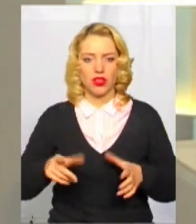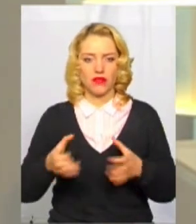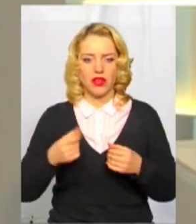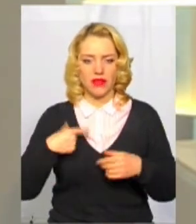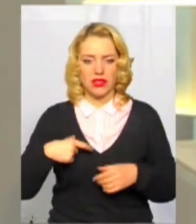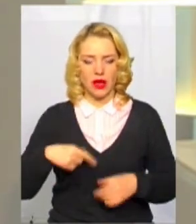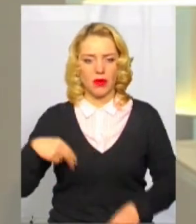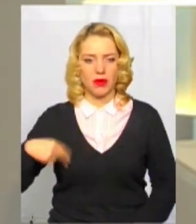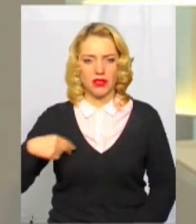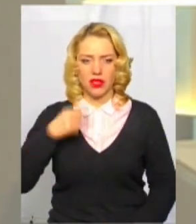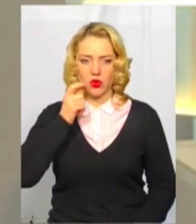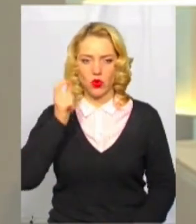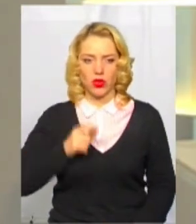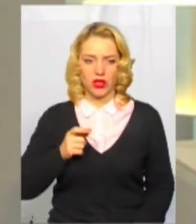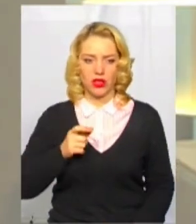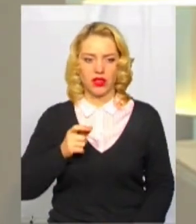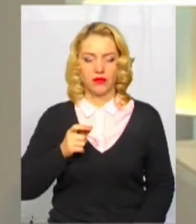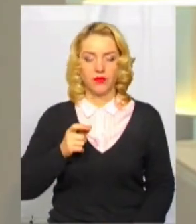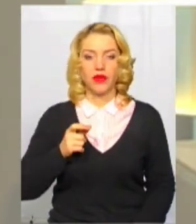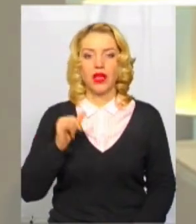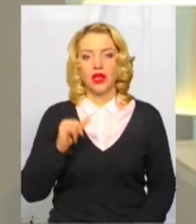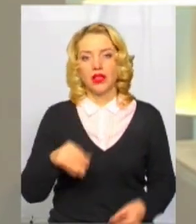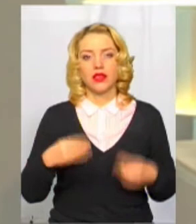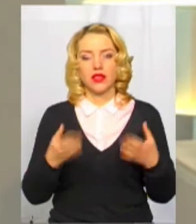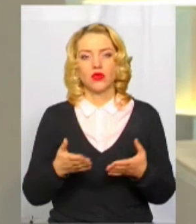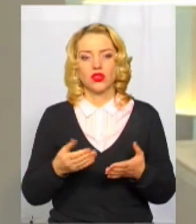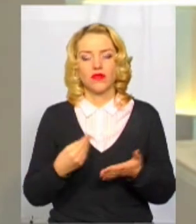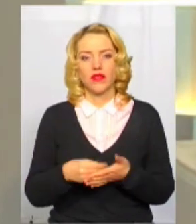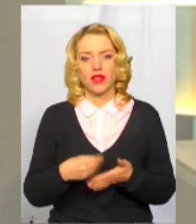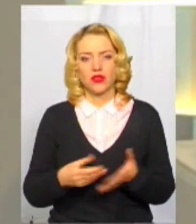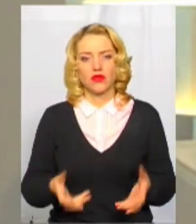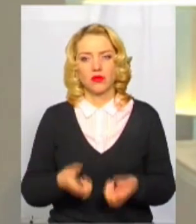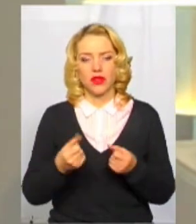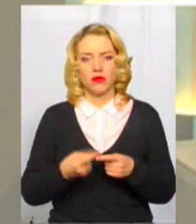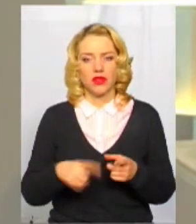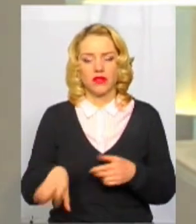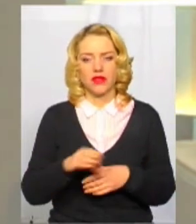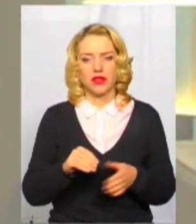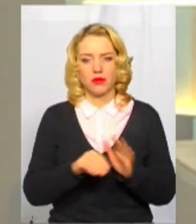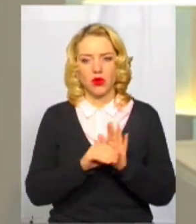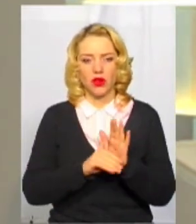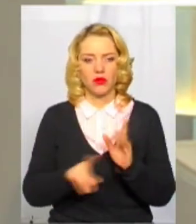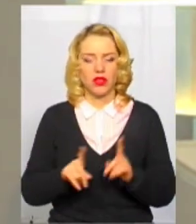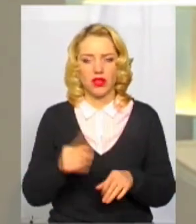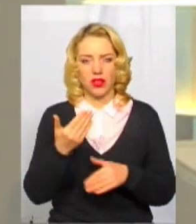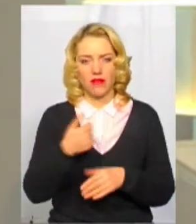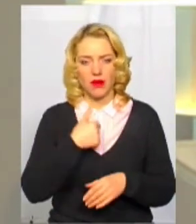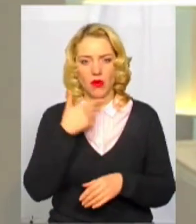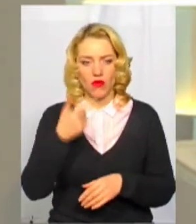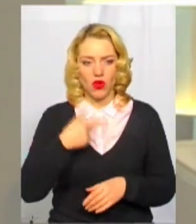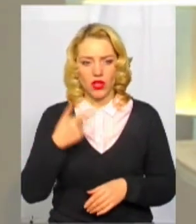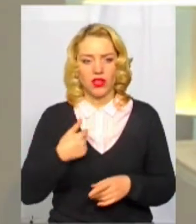себе сьогодні президент України і даючи фінансові підтримки на ці всі програми, про які я говорила,